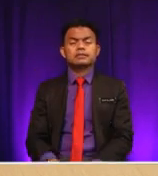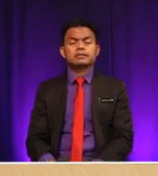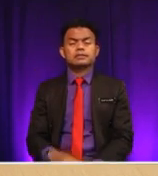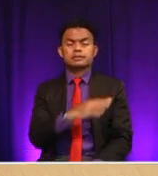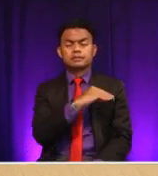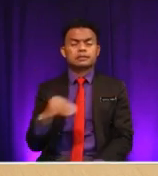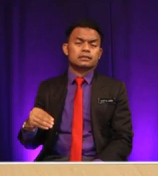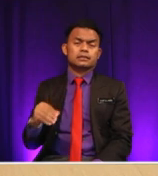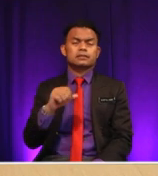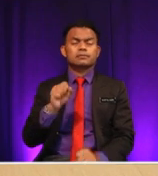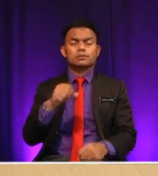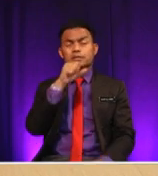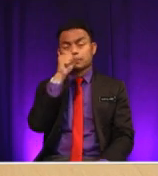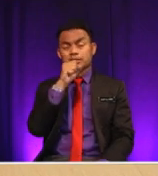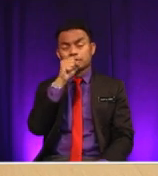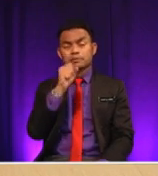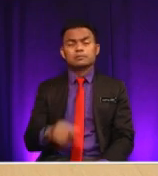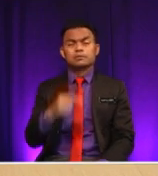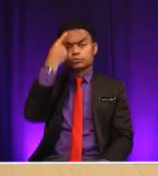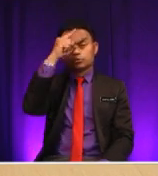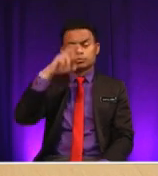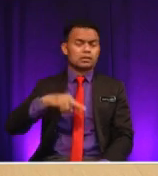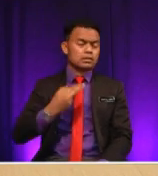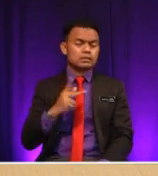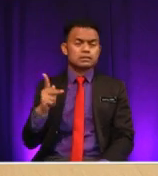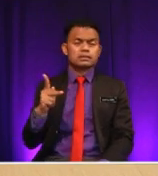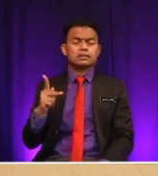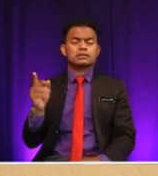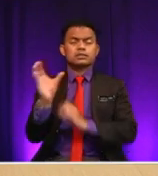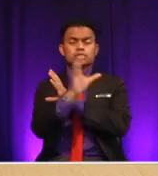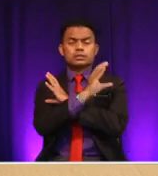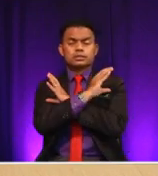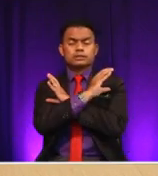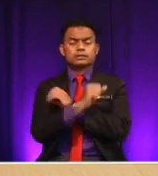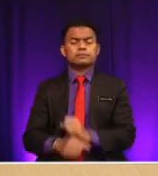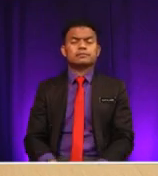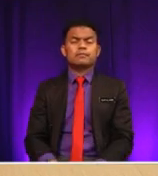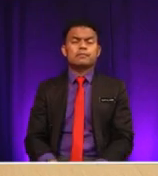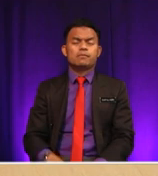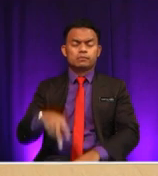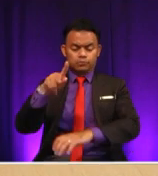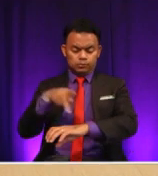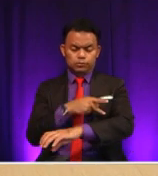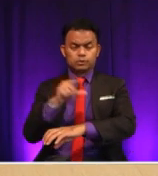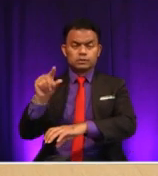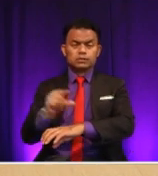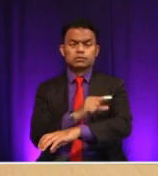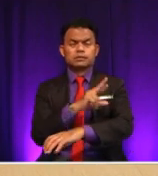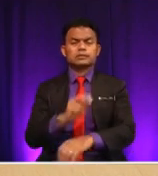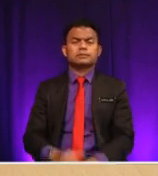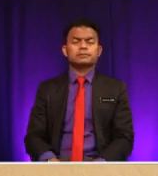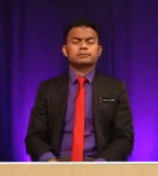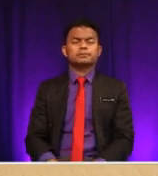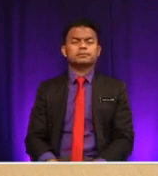hiburan dan menyatakan perasaan cinta itu fungsi gurindam oke yang mana isinya perlu